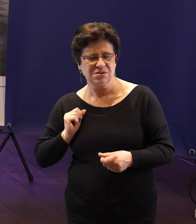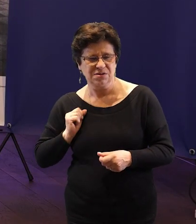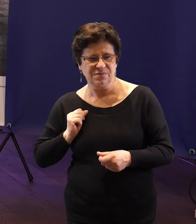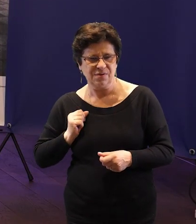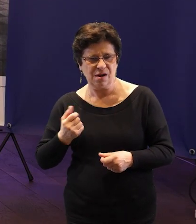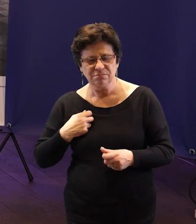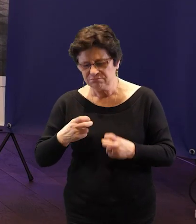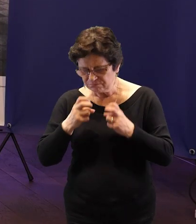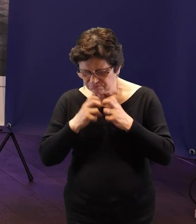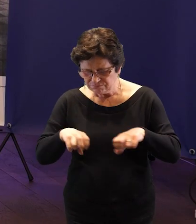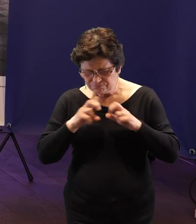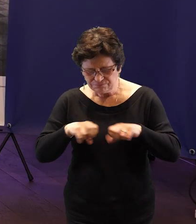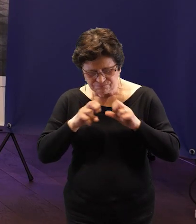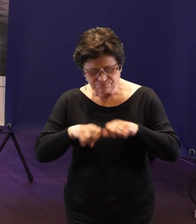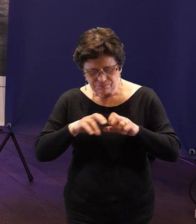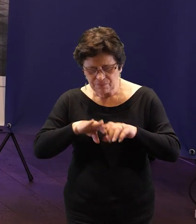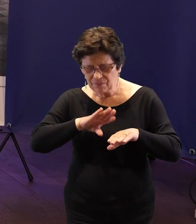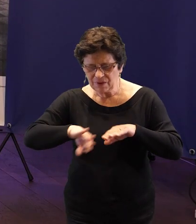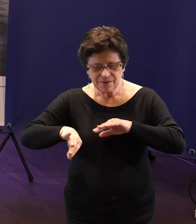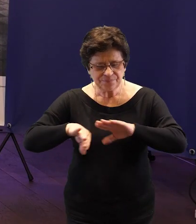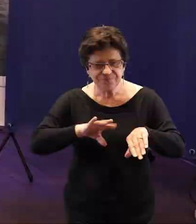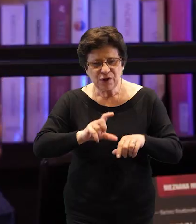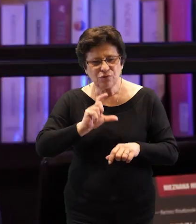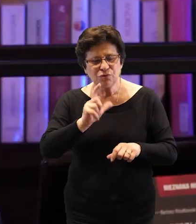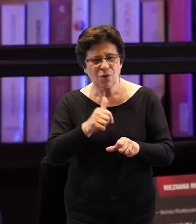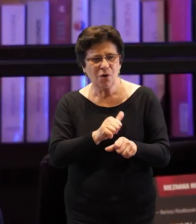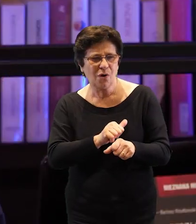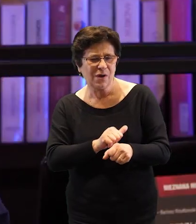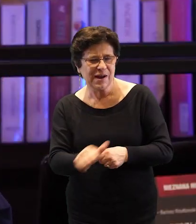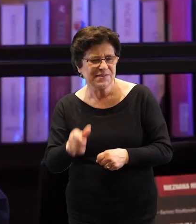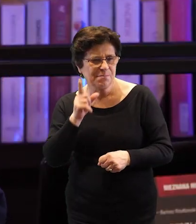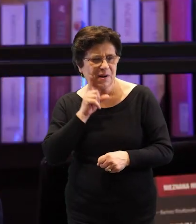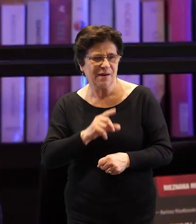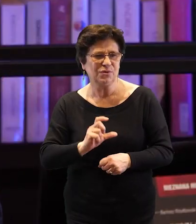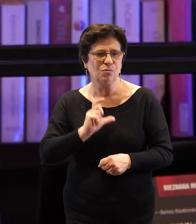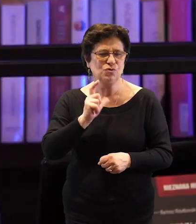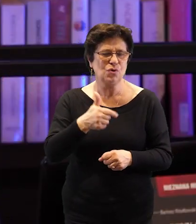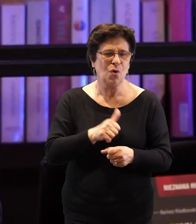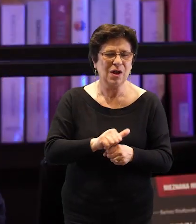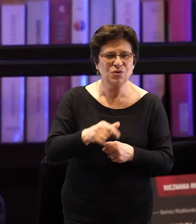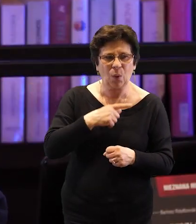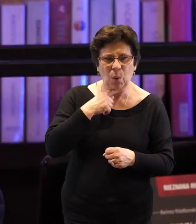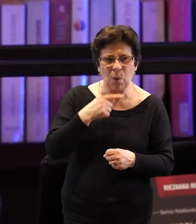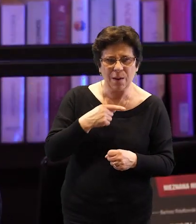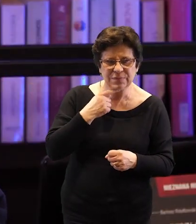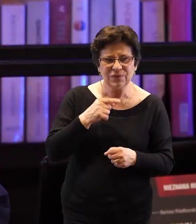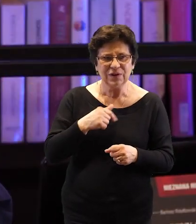te wszystkie historie. Ja bardzo lubię takie niezwykłe historie, zagadkowe, które